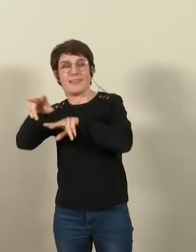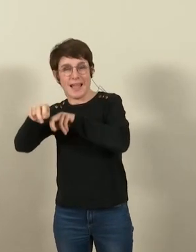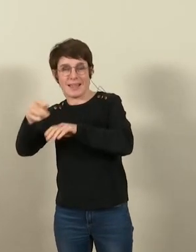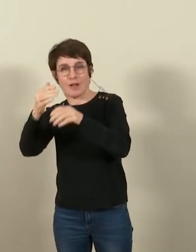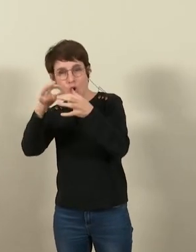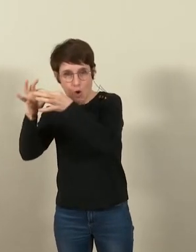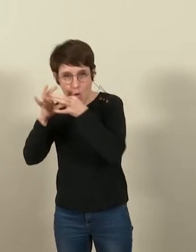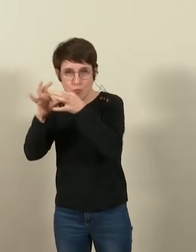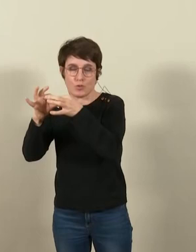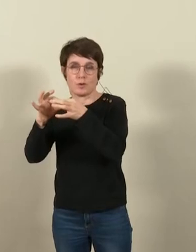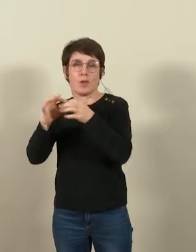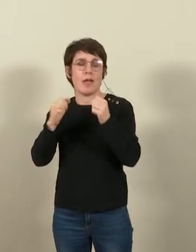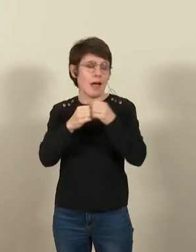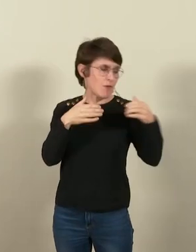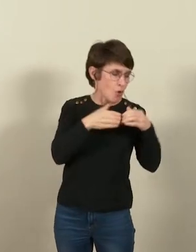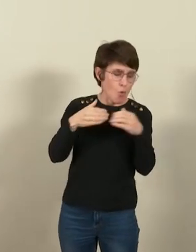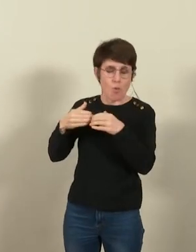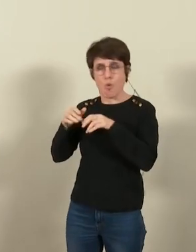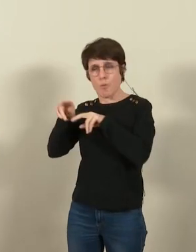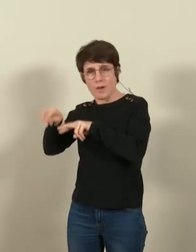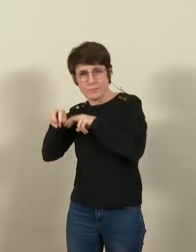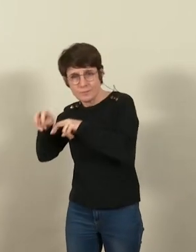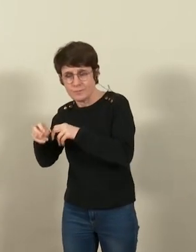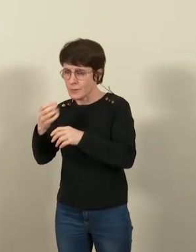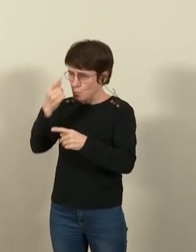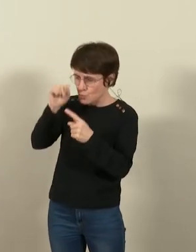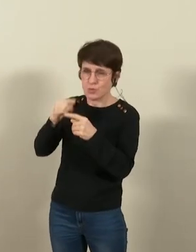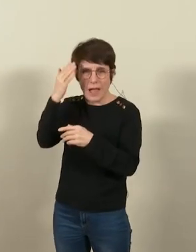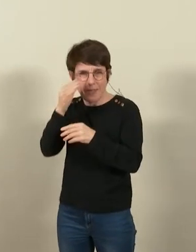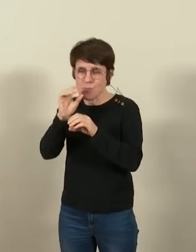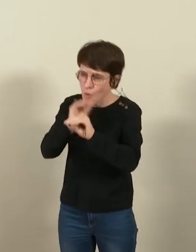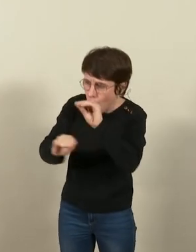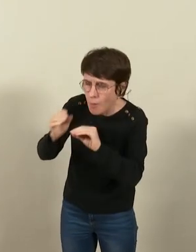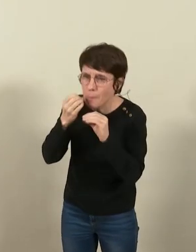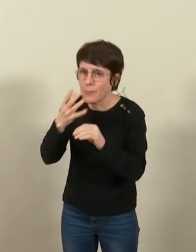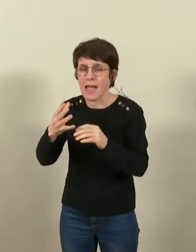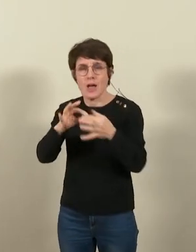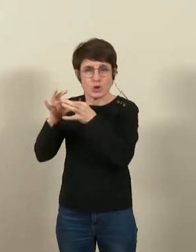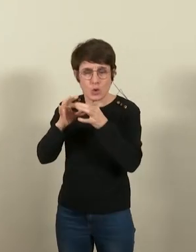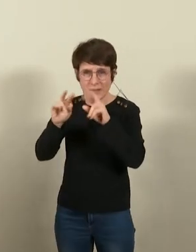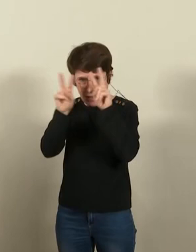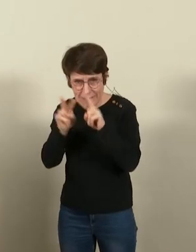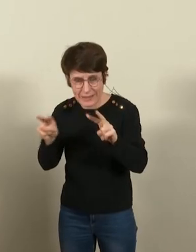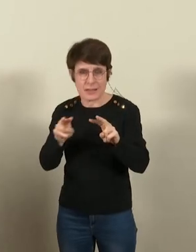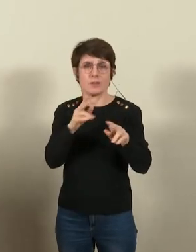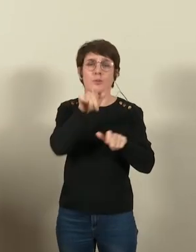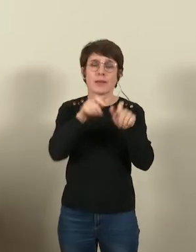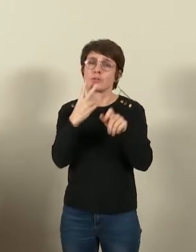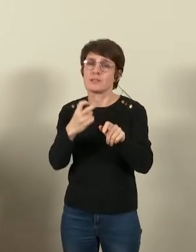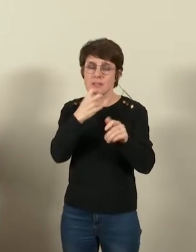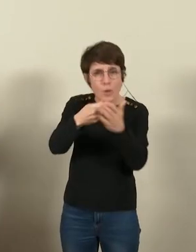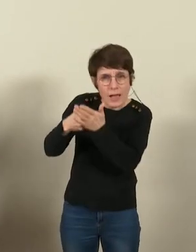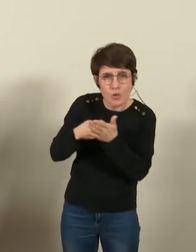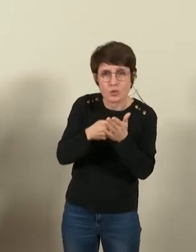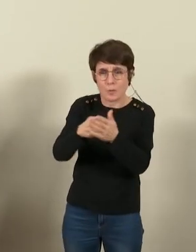organisations paysanes environnemental de bien-être animal de solidarité internationale et de citoyens consommateurs portant une